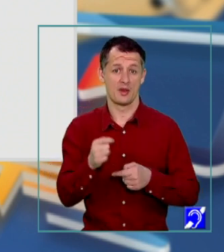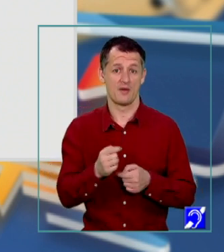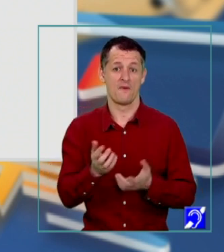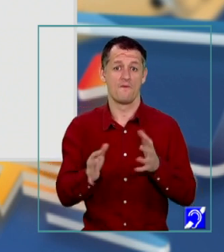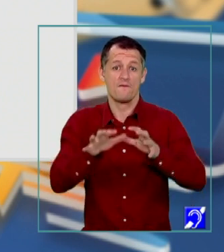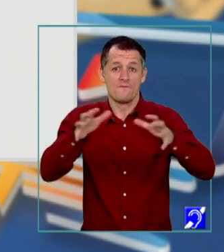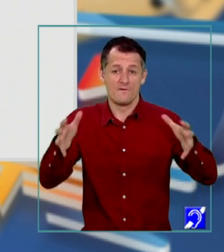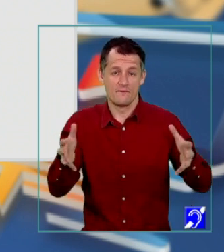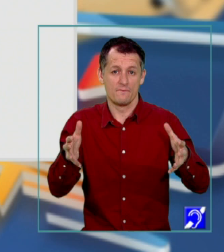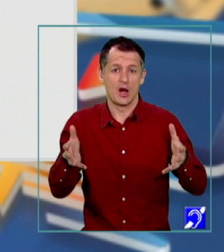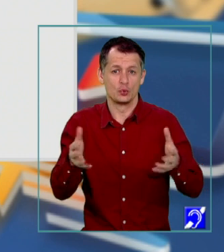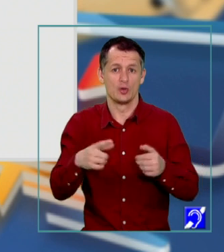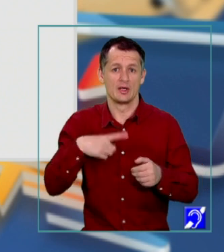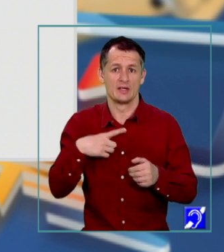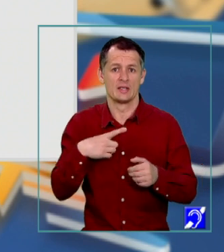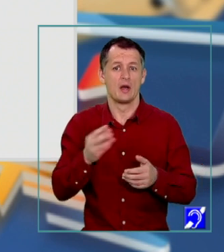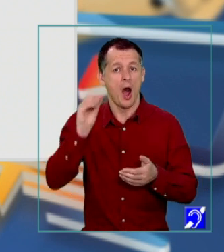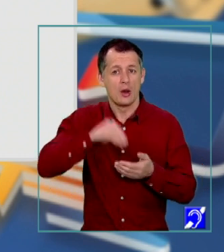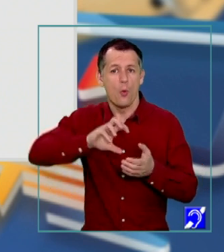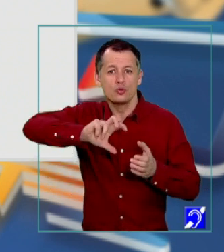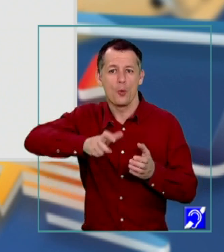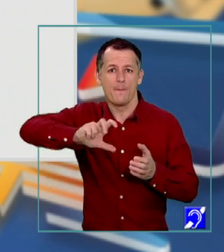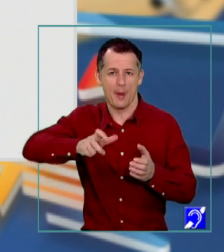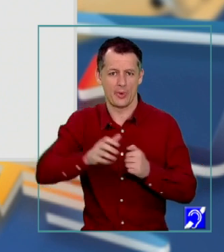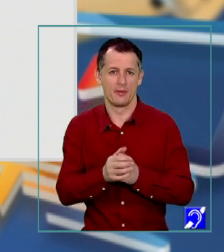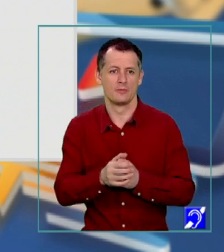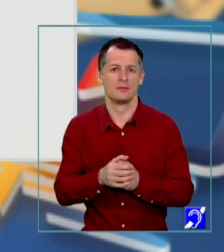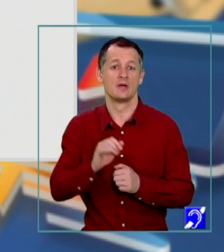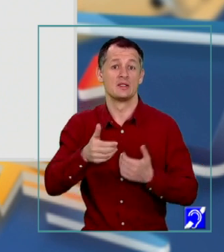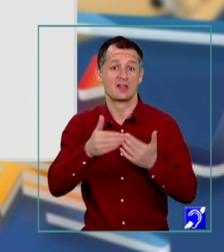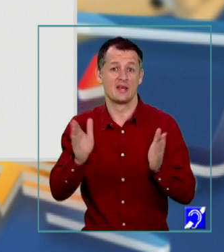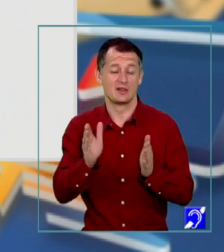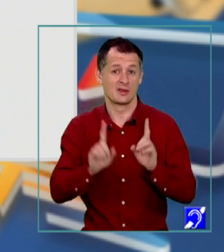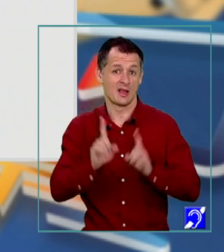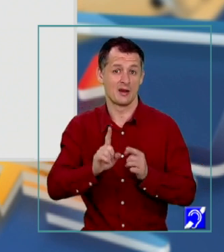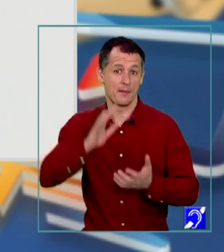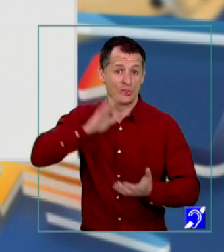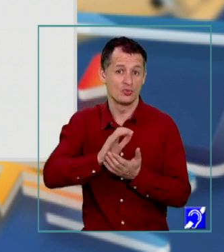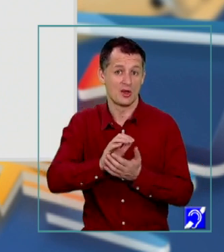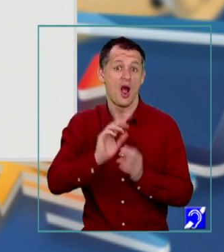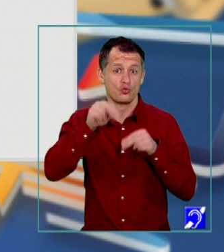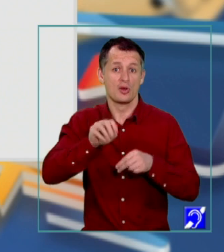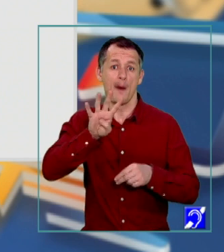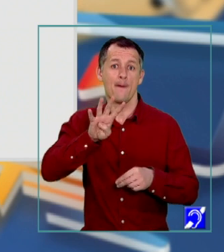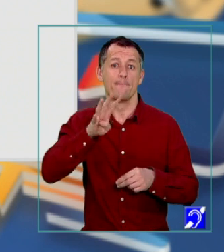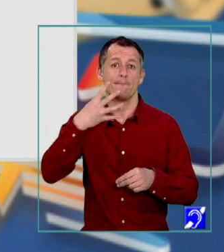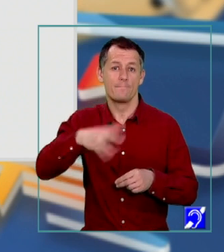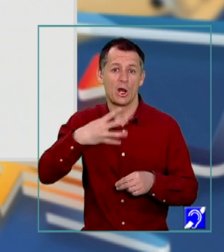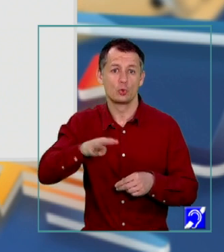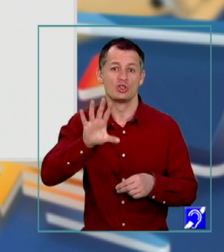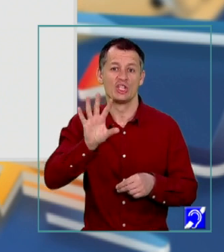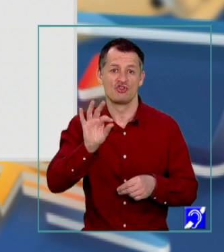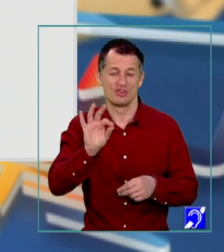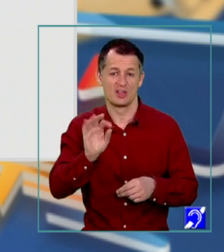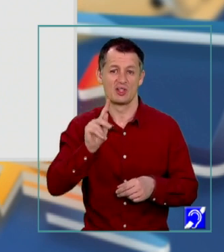o supapă care se deschide dacă presiunea devine pe maxim 450 kPa. O